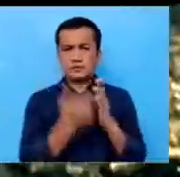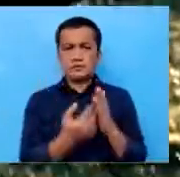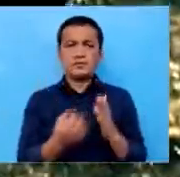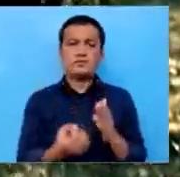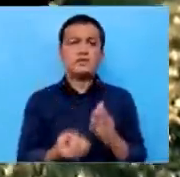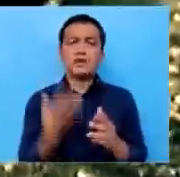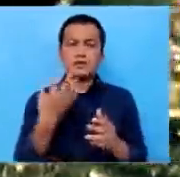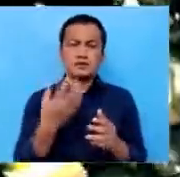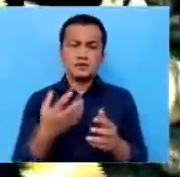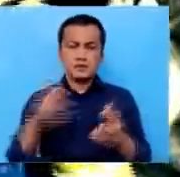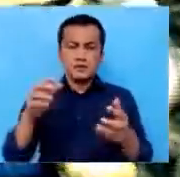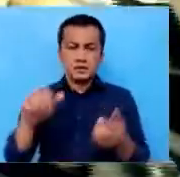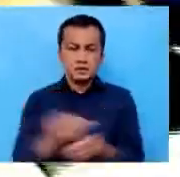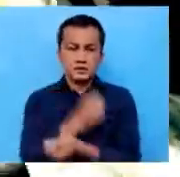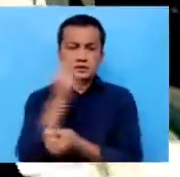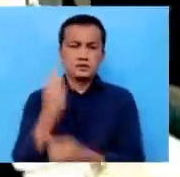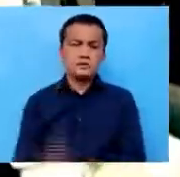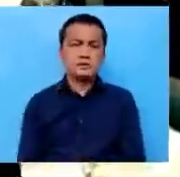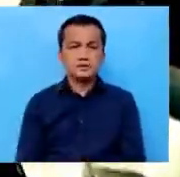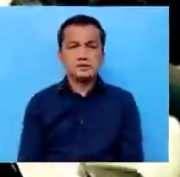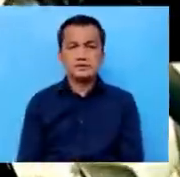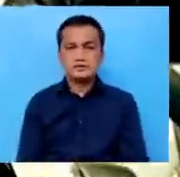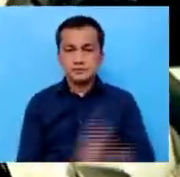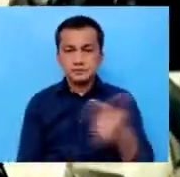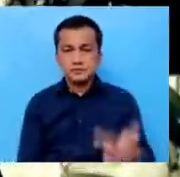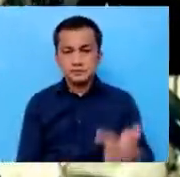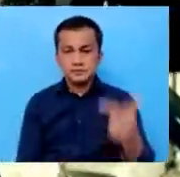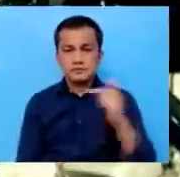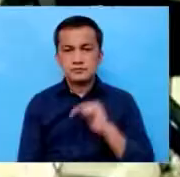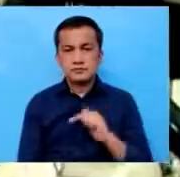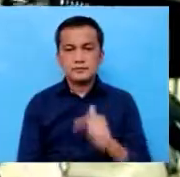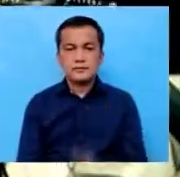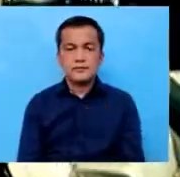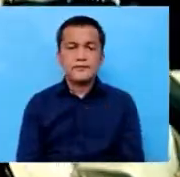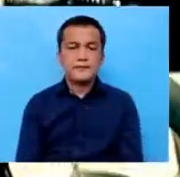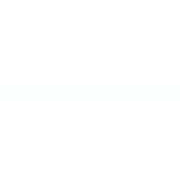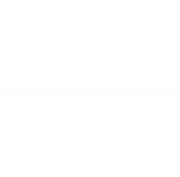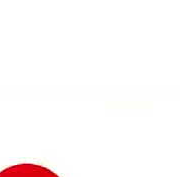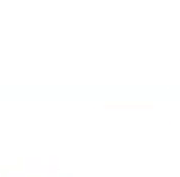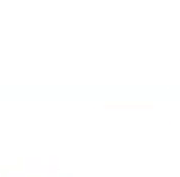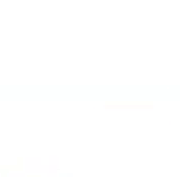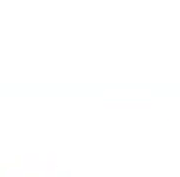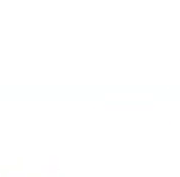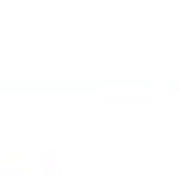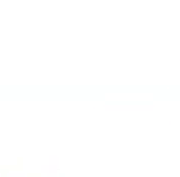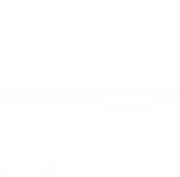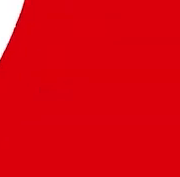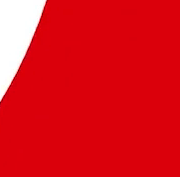napinsala. Nagbabalita mula sa frontline, Hannibal Talete, News 5.